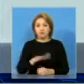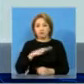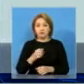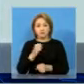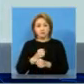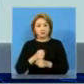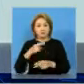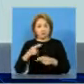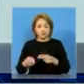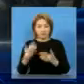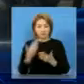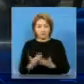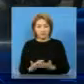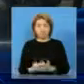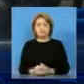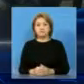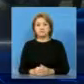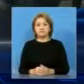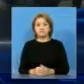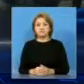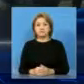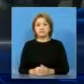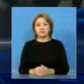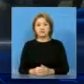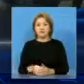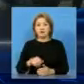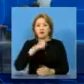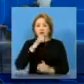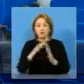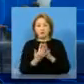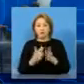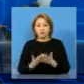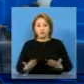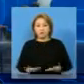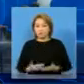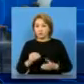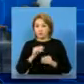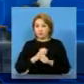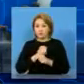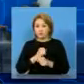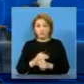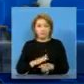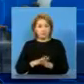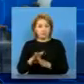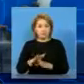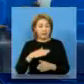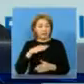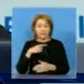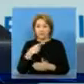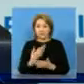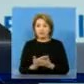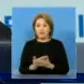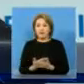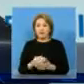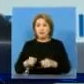бітті, жақында бітеді. Пәтуалы сөз айтқан ауыл ақсақалдары өңірдегі жұмыстар жайында көңілдері толатынын жеткізді.